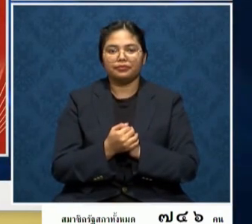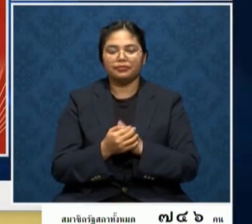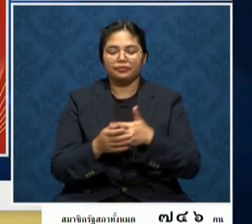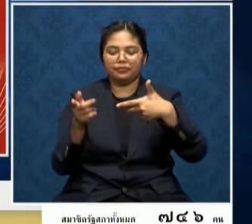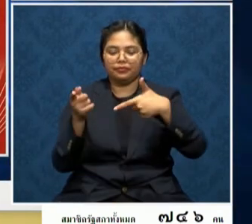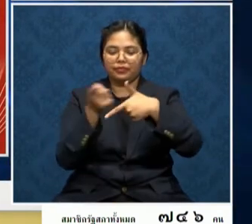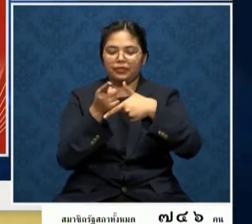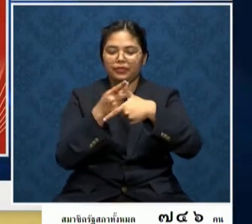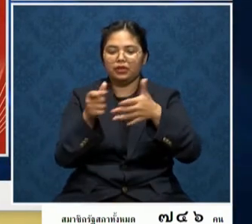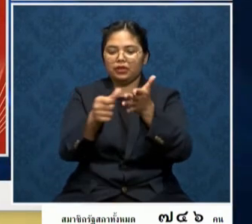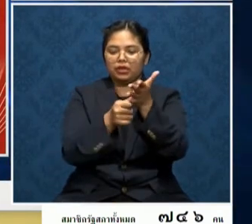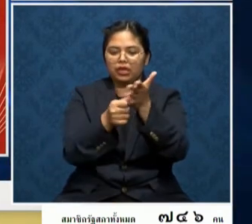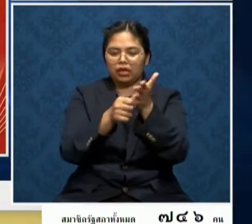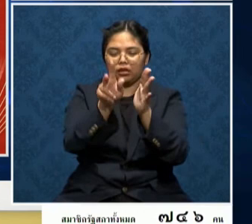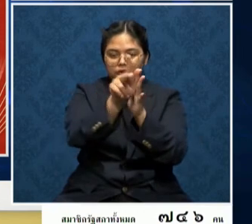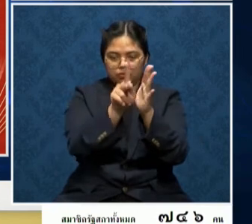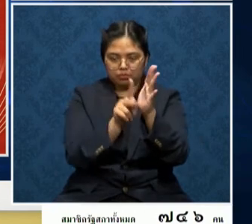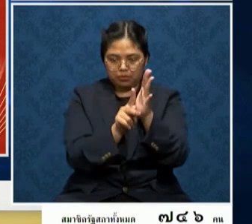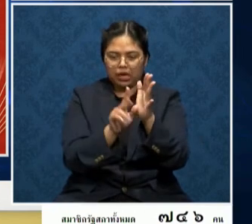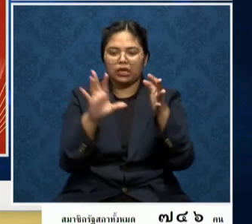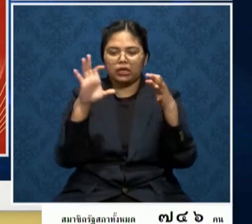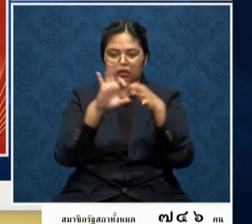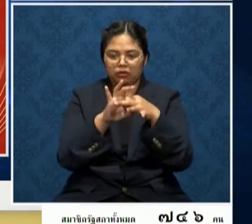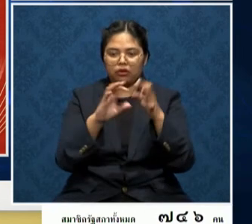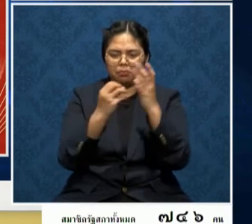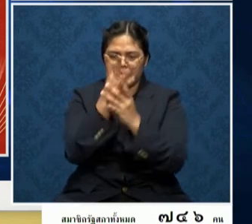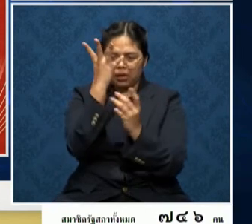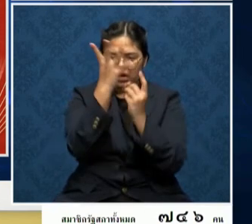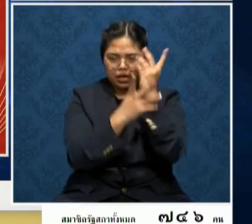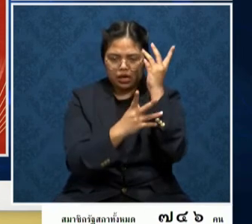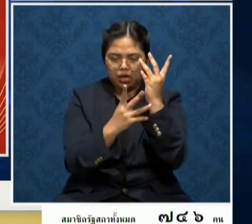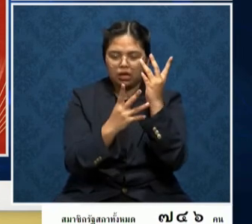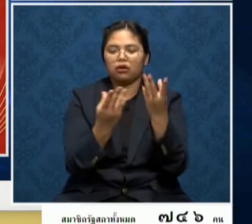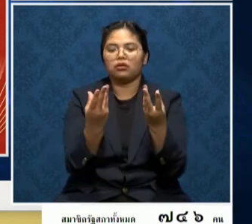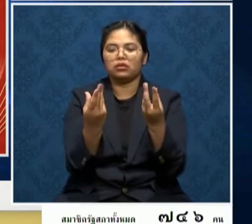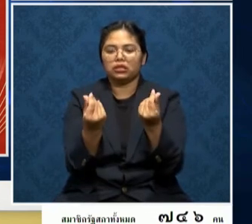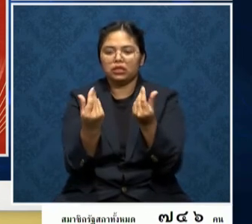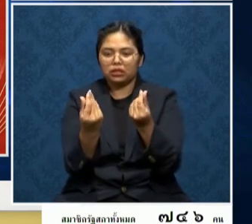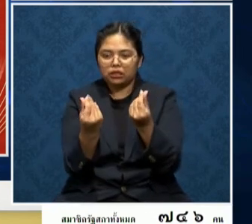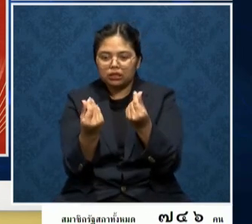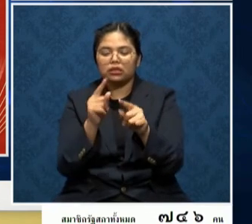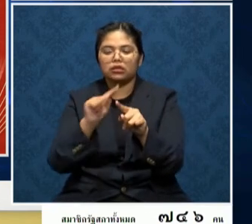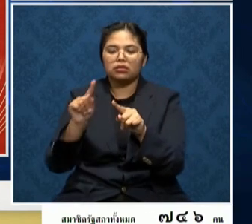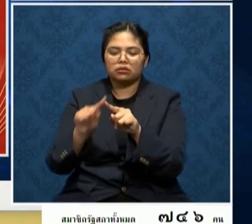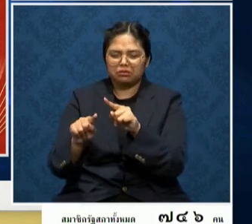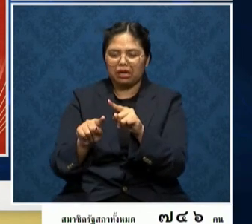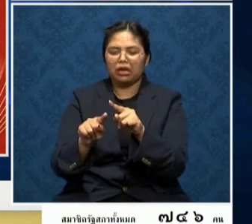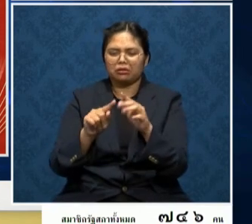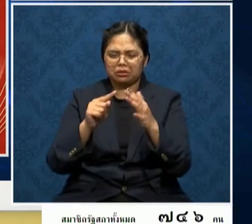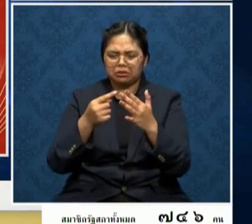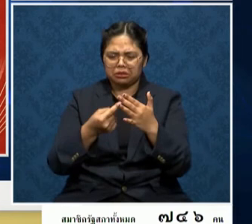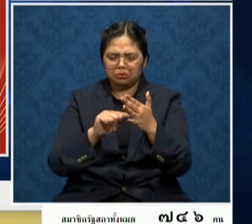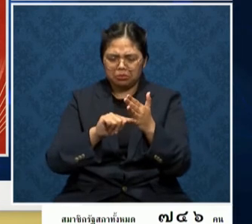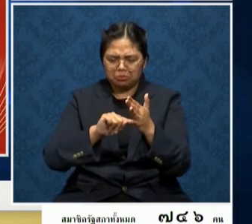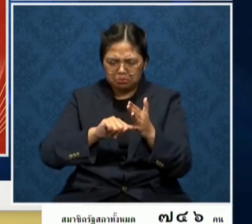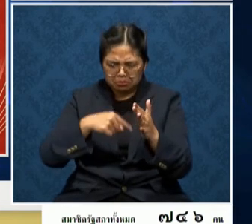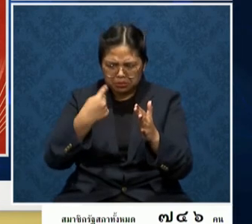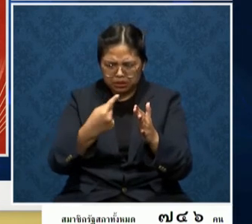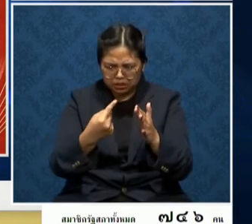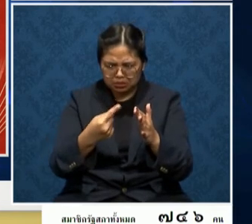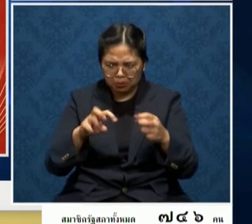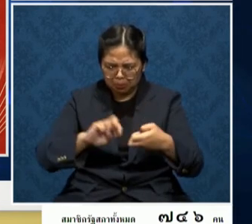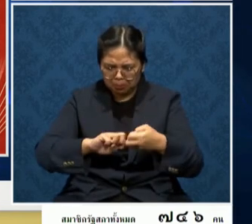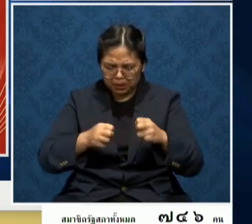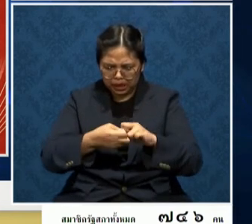ก็คือต้องเร่งแก้ไขกฎหมายและนโยบายเกี่ยวกับป่าไม้และที่ดินที่เป็นต้นตอของปัญหาให้สอดคล้องกับหลักการ